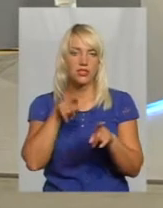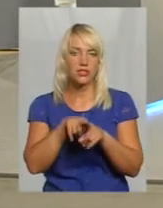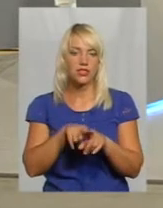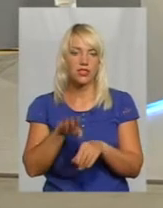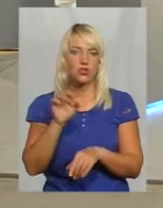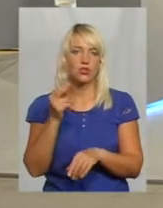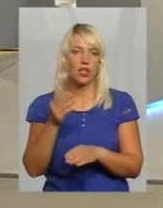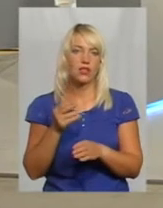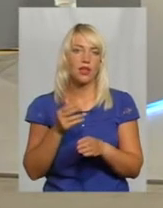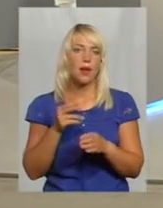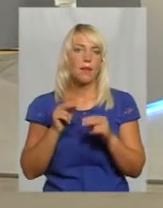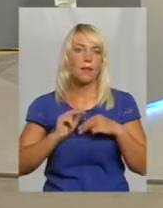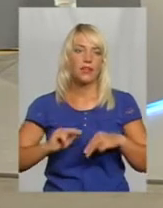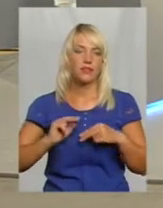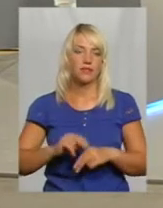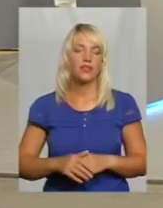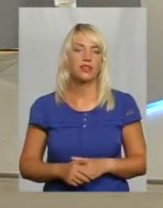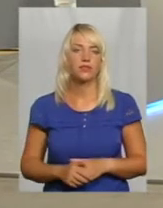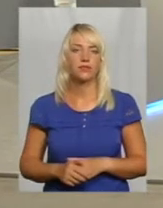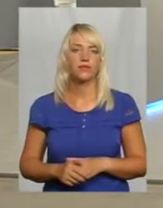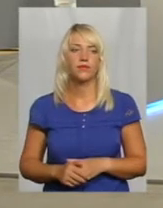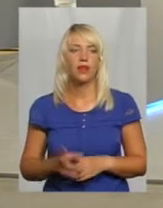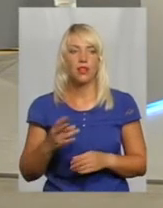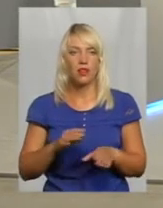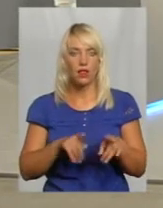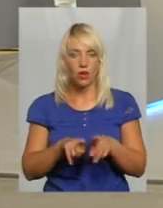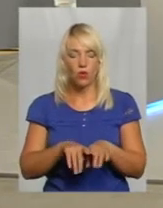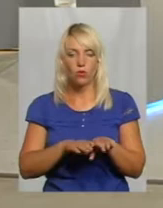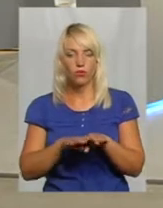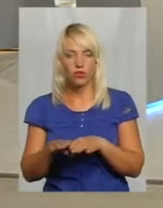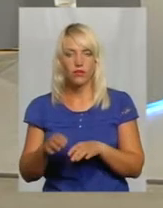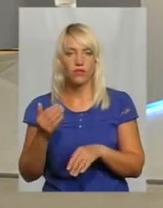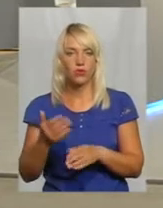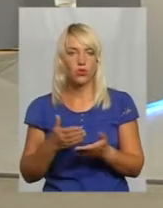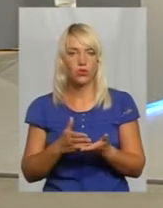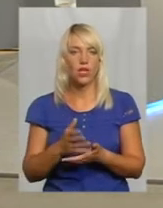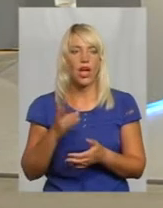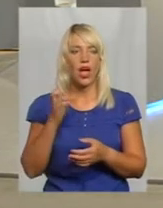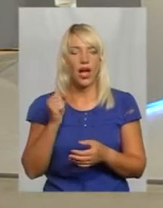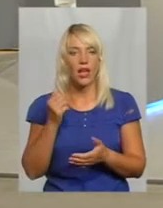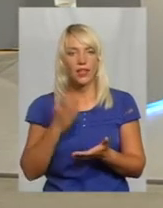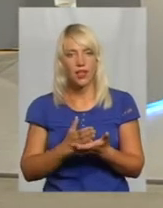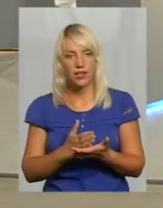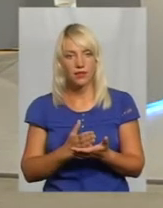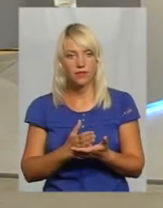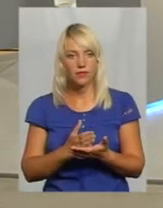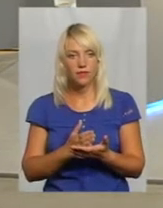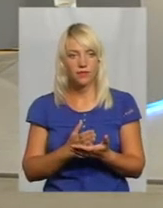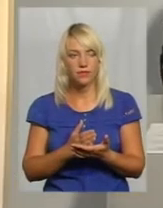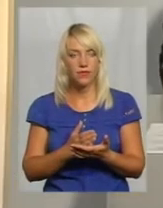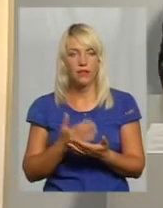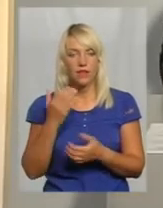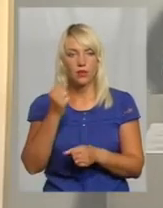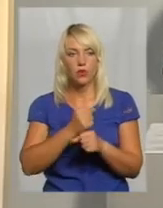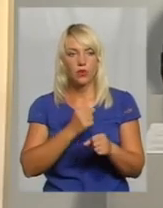соціальний працівник. Угу. І десь на такому рівні вони? Так. А є, ви